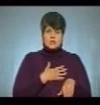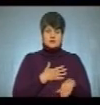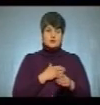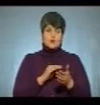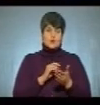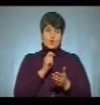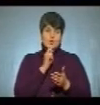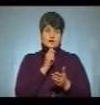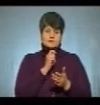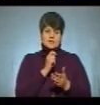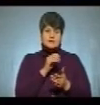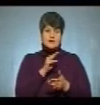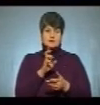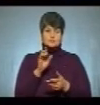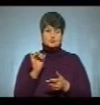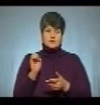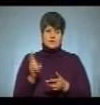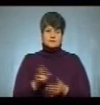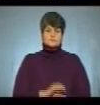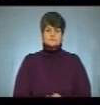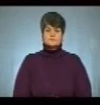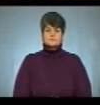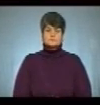Тарас Бурак. Детальніше про змагання у його матеріалі.